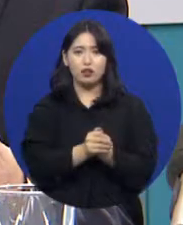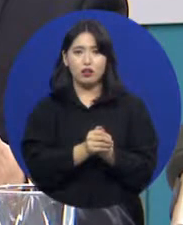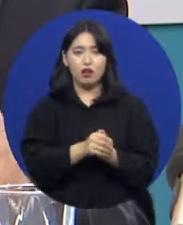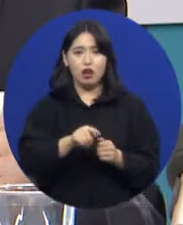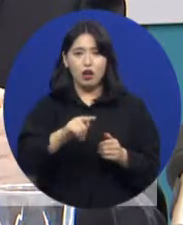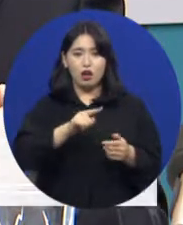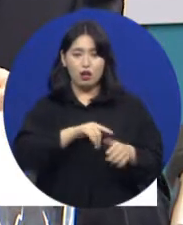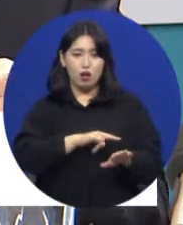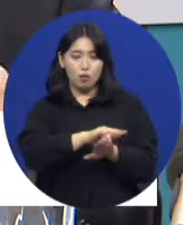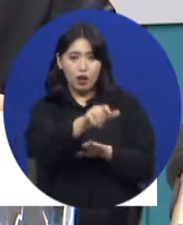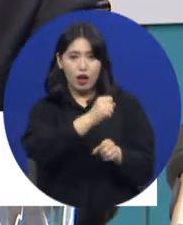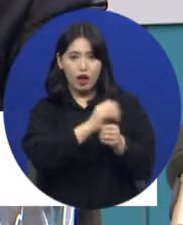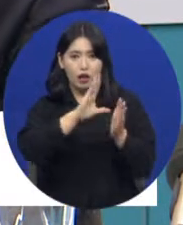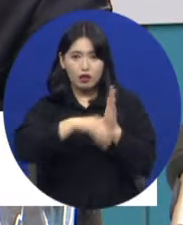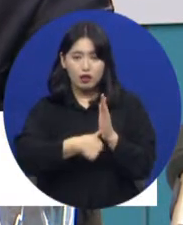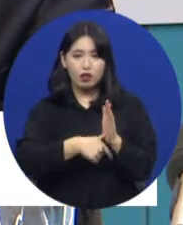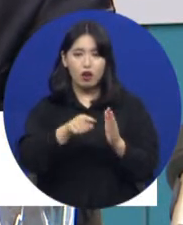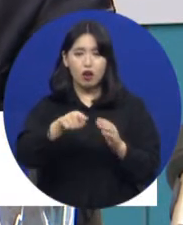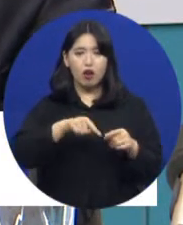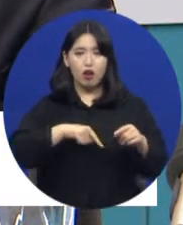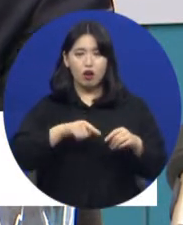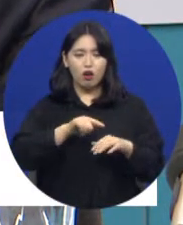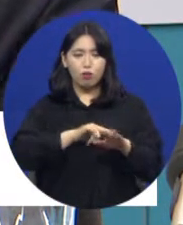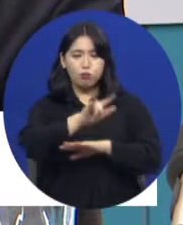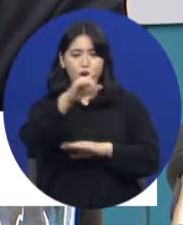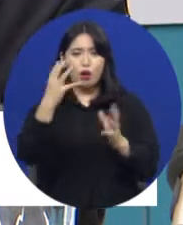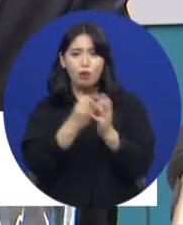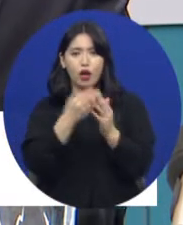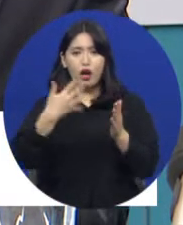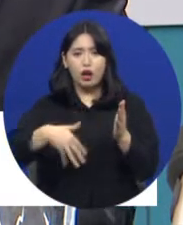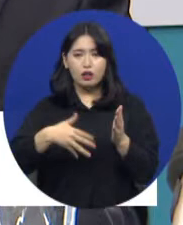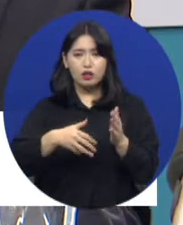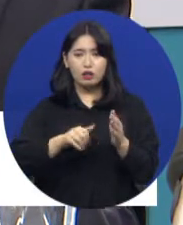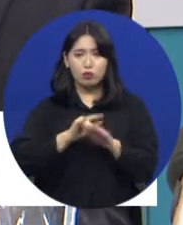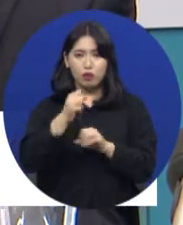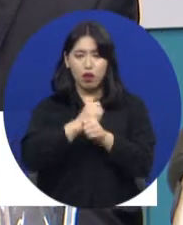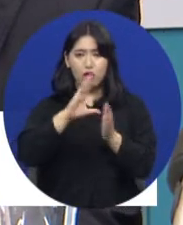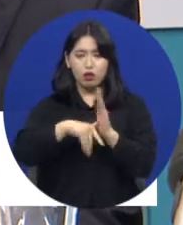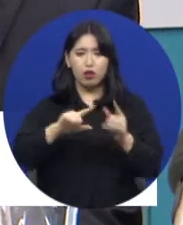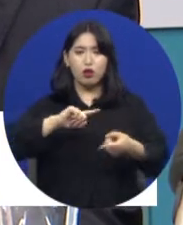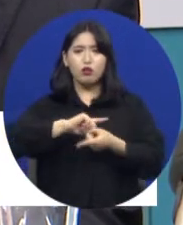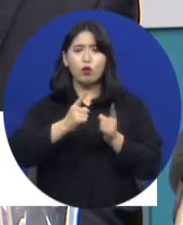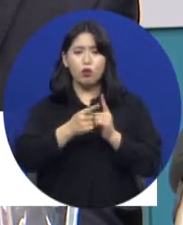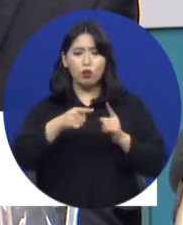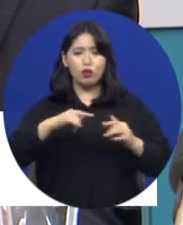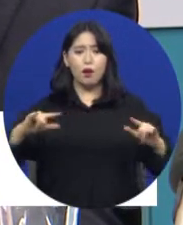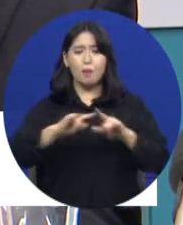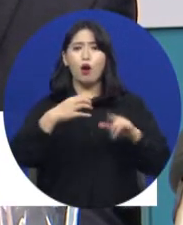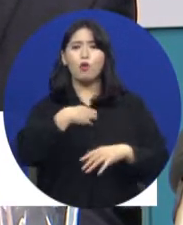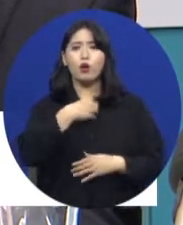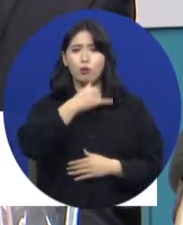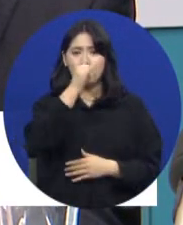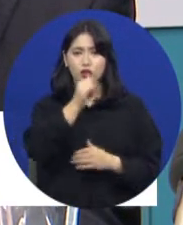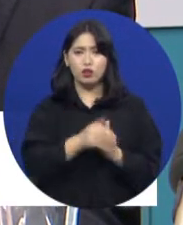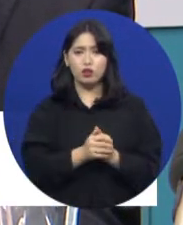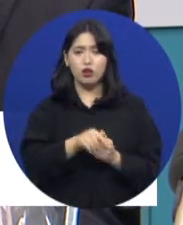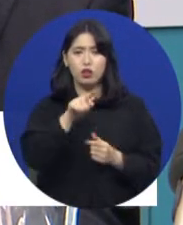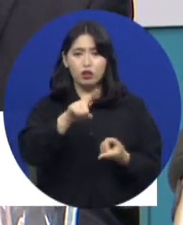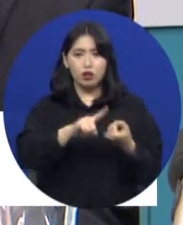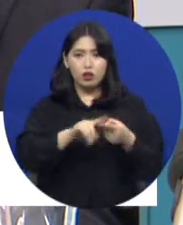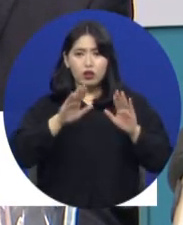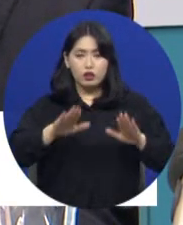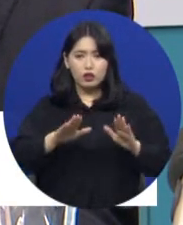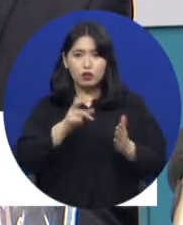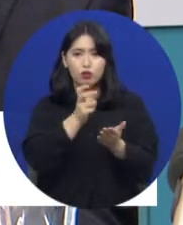주로 해서 막상 이해가 정치 전까지 빠져나가지 않은 상황에 31a 룩을 갈 경우에는 서로 충돌 위험성이 있습니다 그래서 할 위험성이 있는지 그 부분에 현재